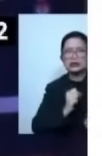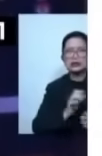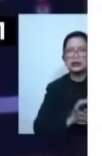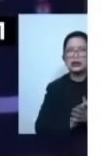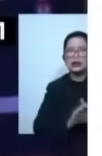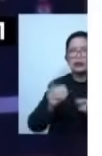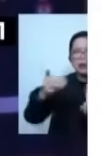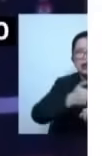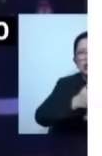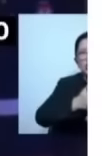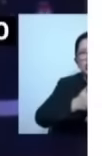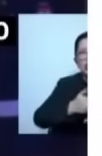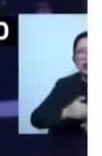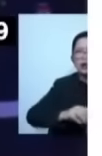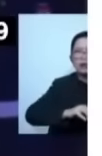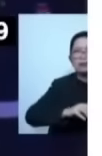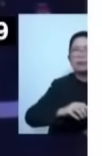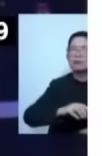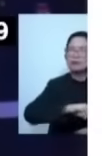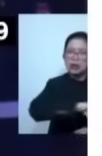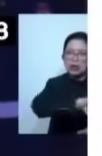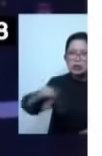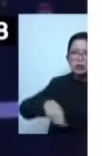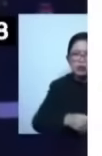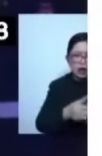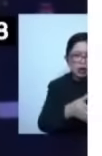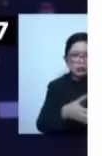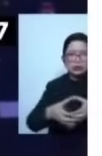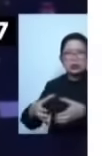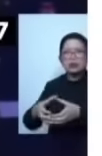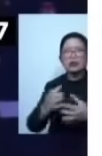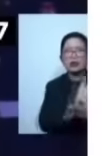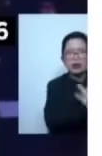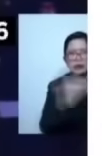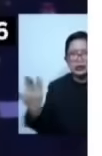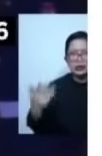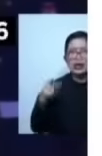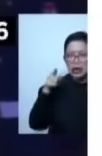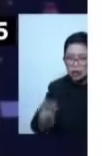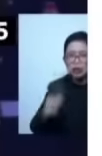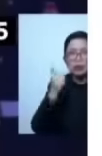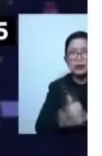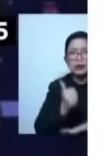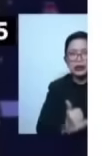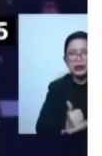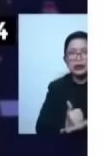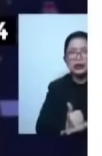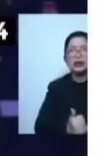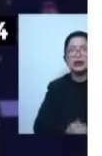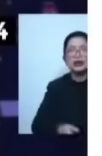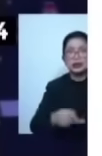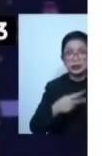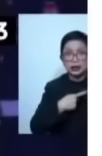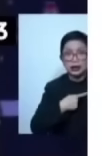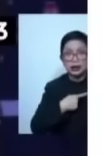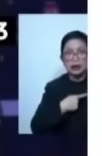itu masing-masing siapa yang paling bisa untuk merangkum semua gagasannya dalam waktu yang sangat terbatas itu tadi Eh kita